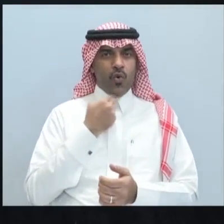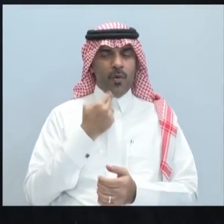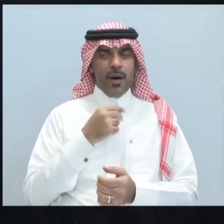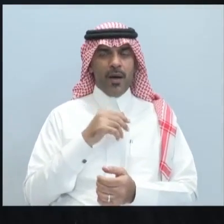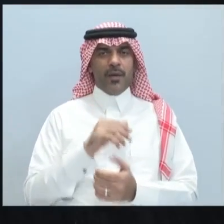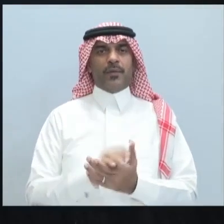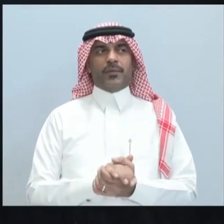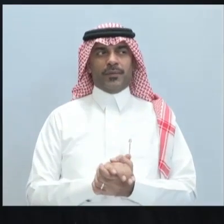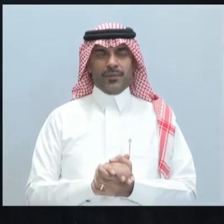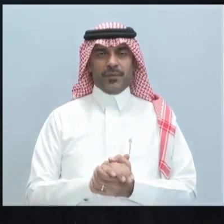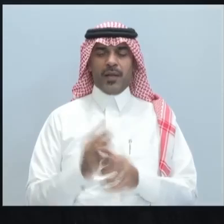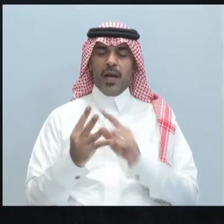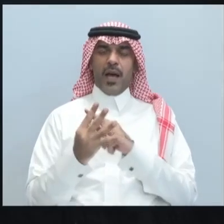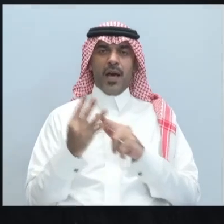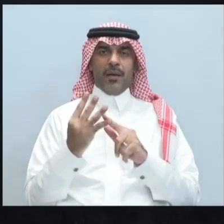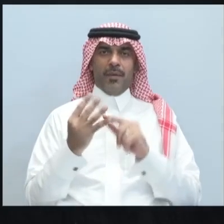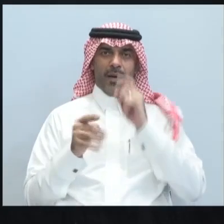بدراستها السياسي